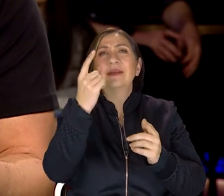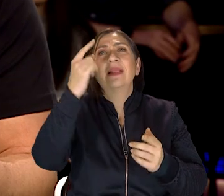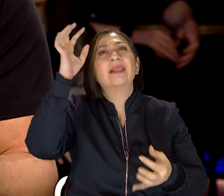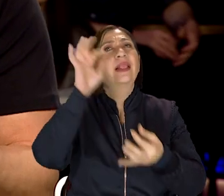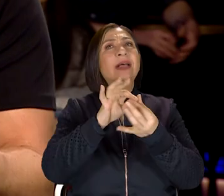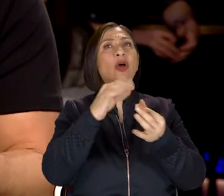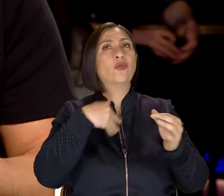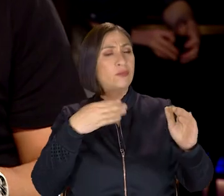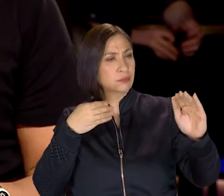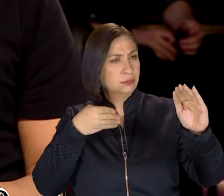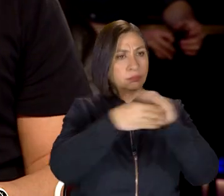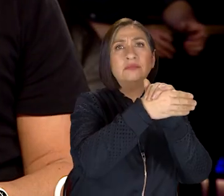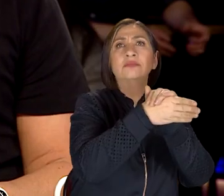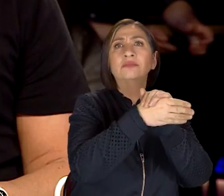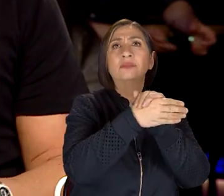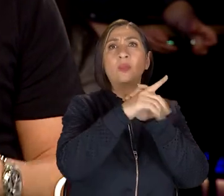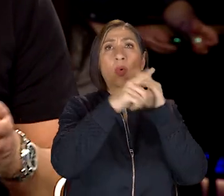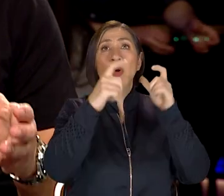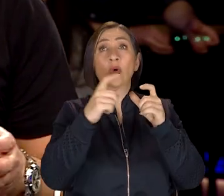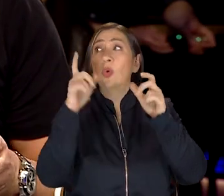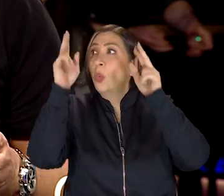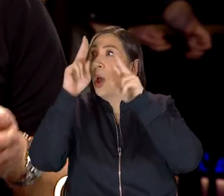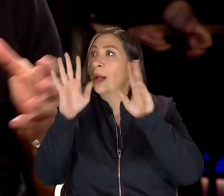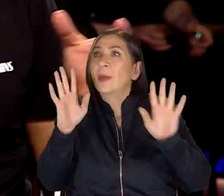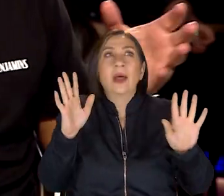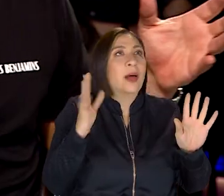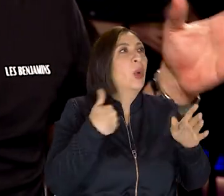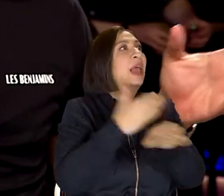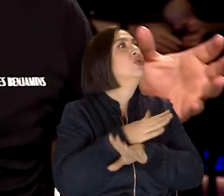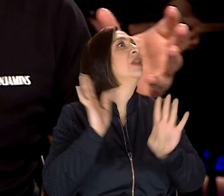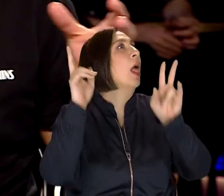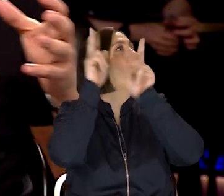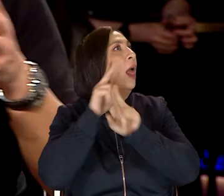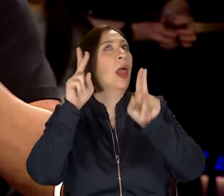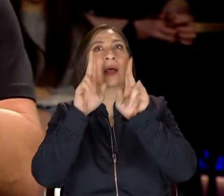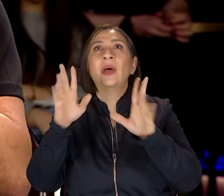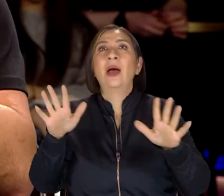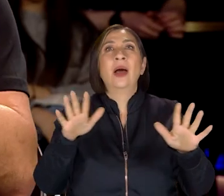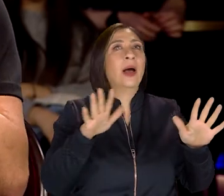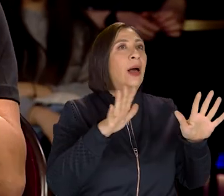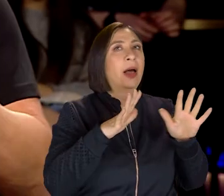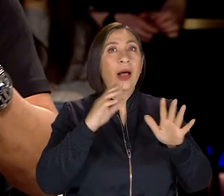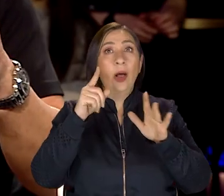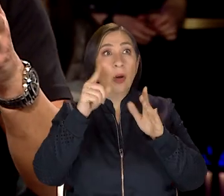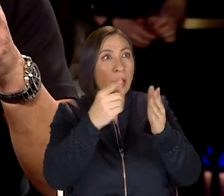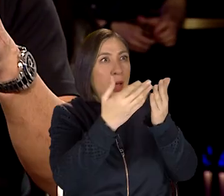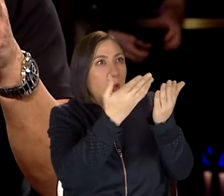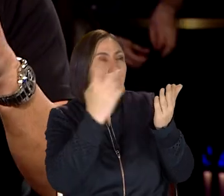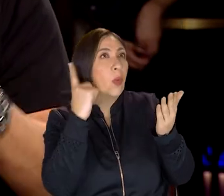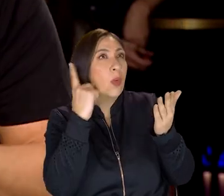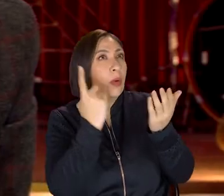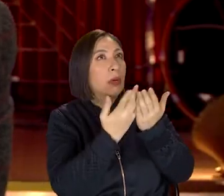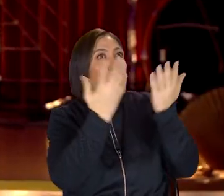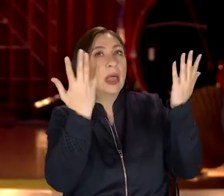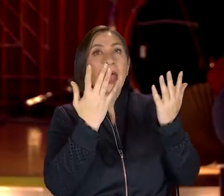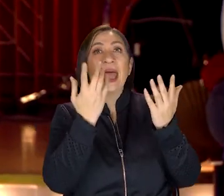stüdyoya giriyorum, gidiyorum. Rüyada gibiyim, hayal görüyorum sanki. Bu bahsettiğim karakterler karşımda. Ne